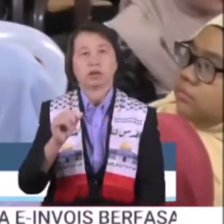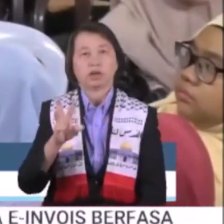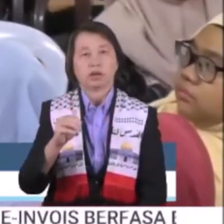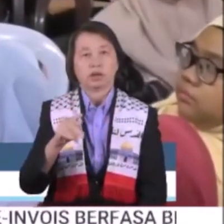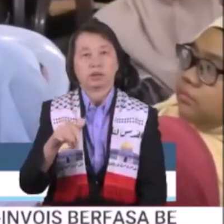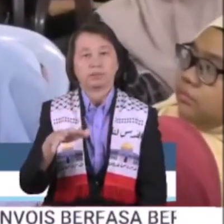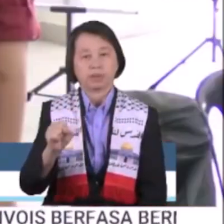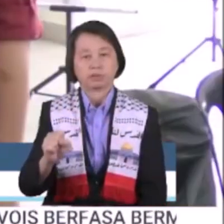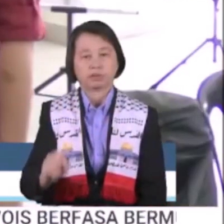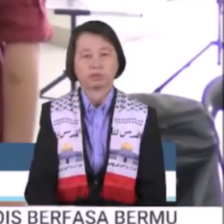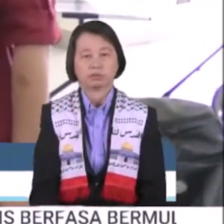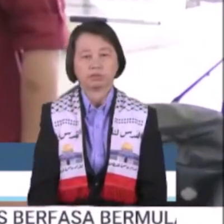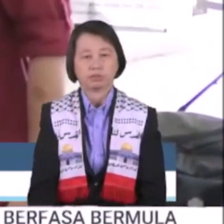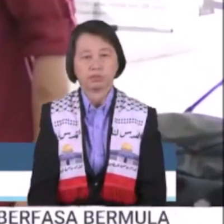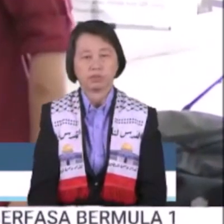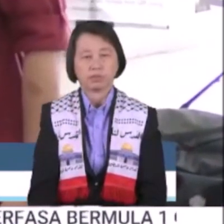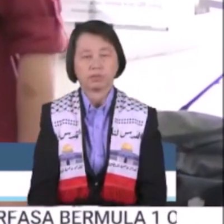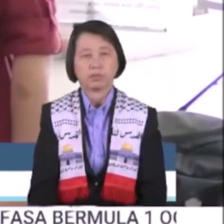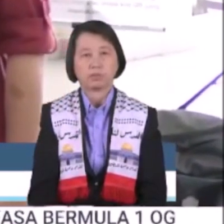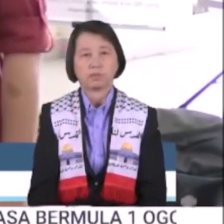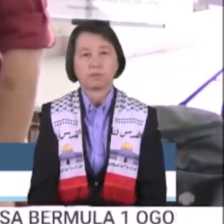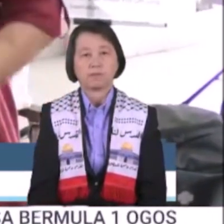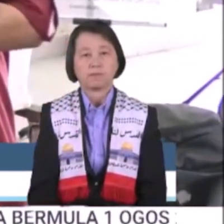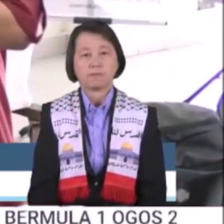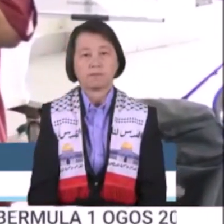Malaysia ADAMAS.